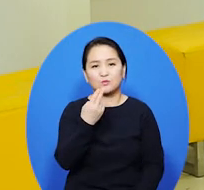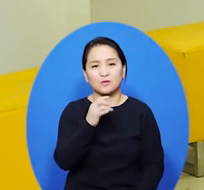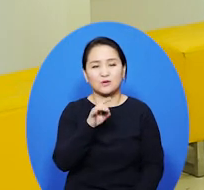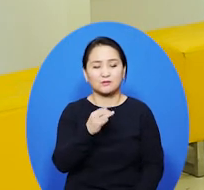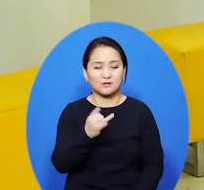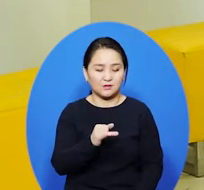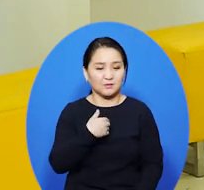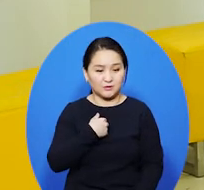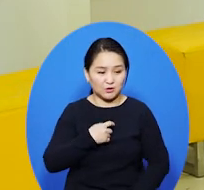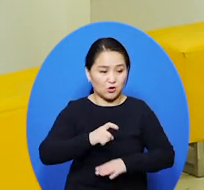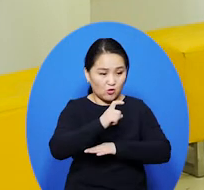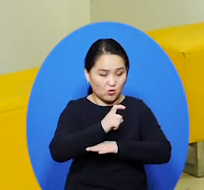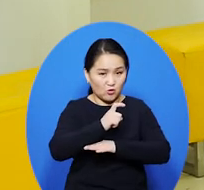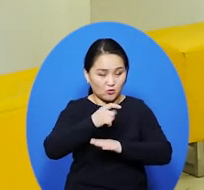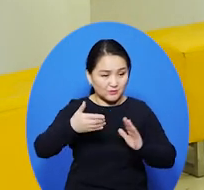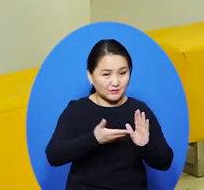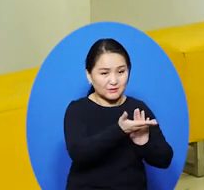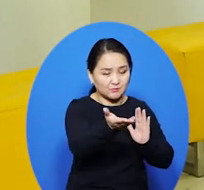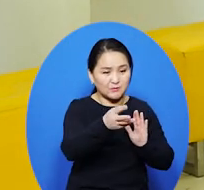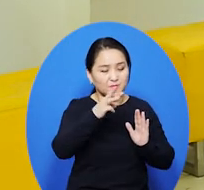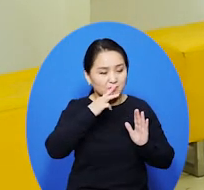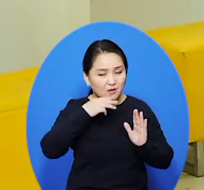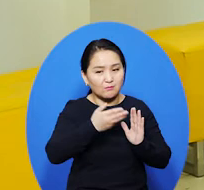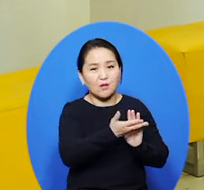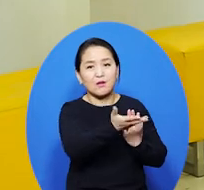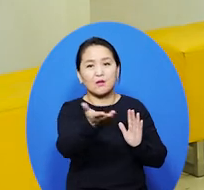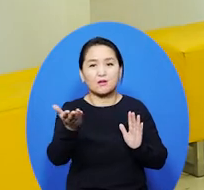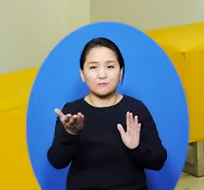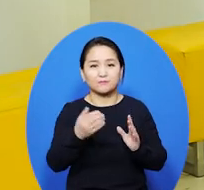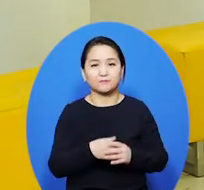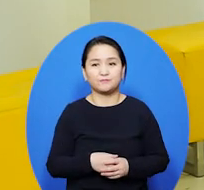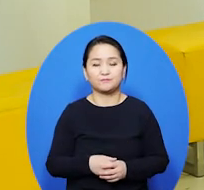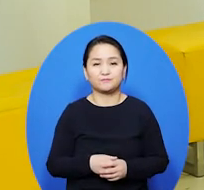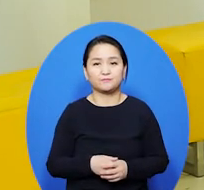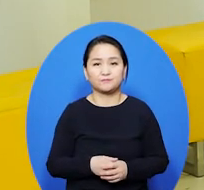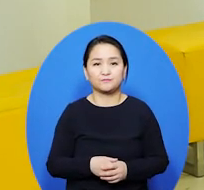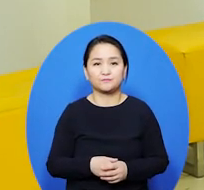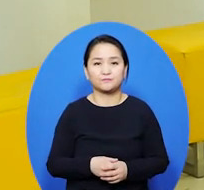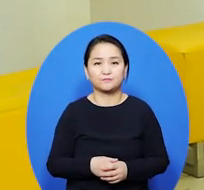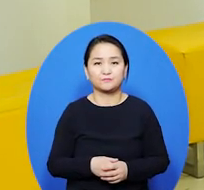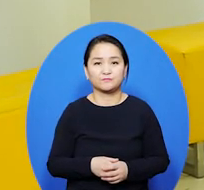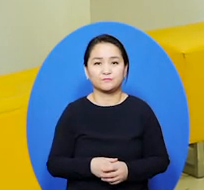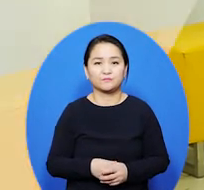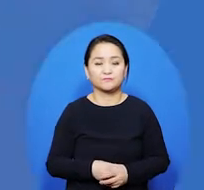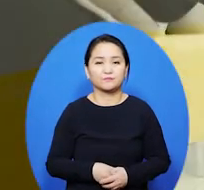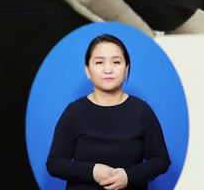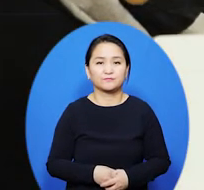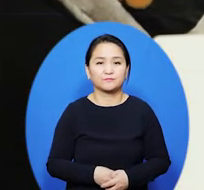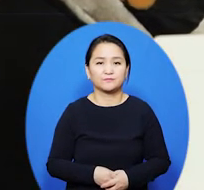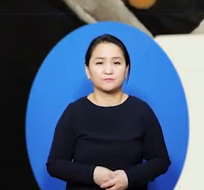байдаг. Бид нэр айл бол хороогоороо дэмжүүлээ залуучуудаа мэдээлэл өгч дууддаг. Тэгээд альцсангүй энэний асуудал дээр л жоохон